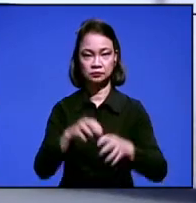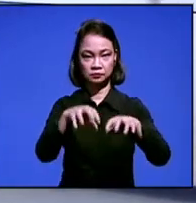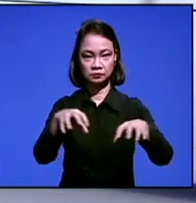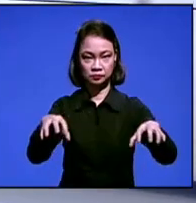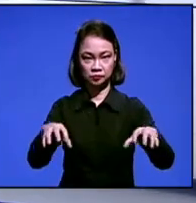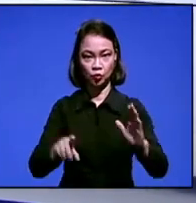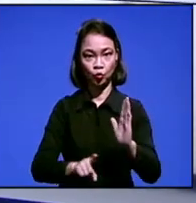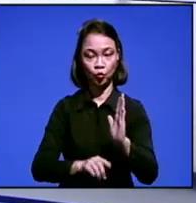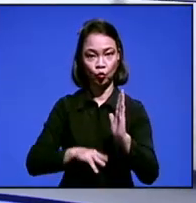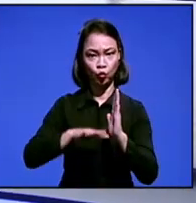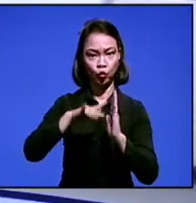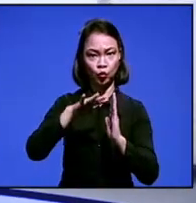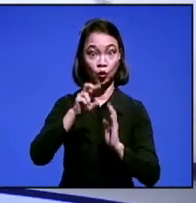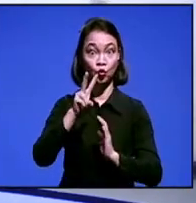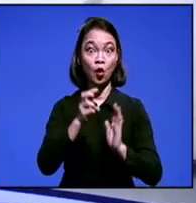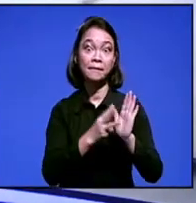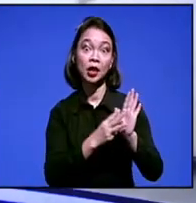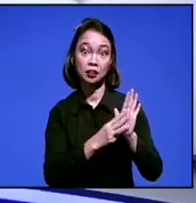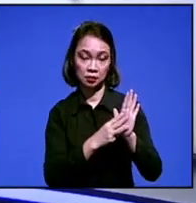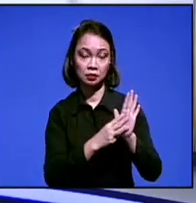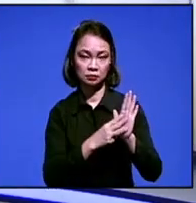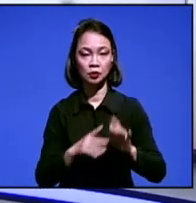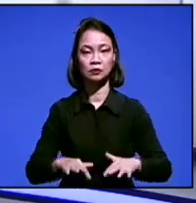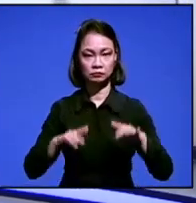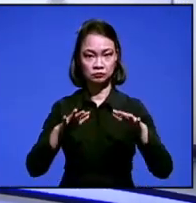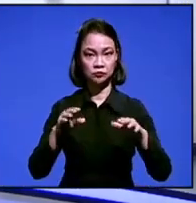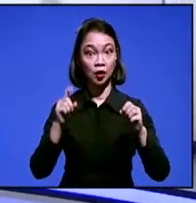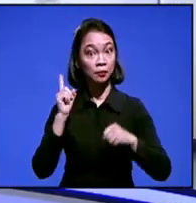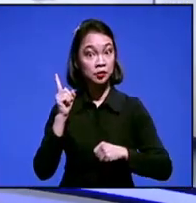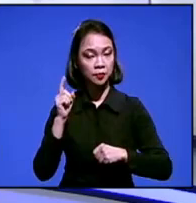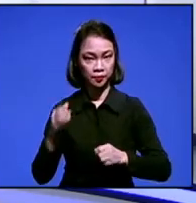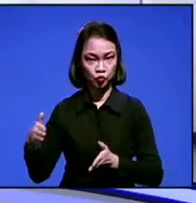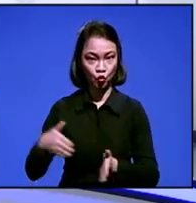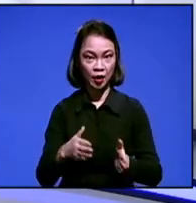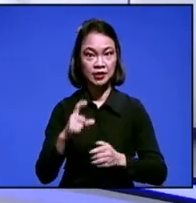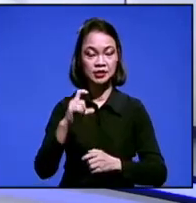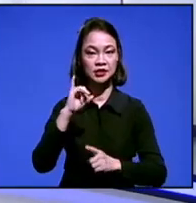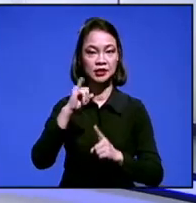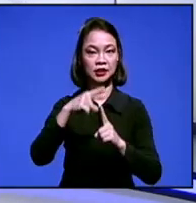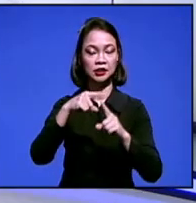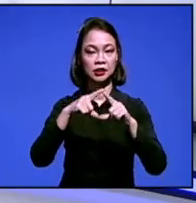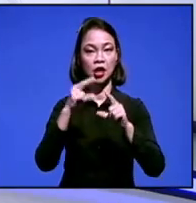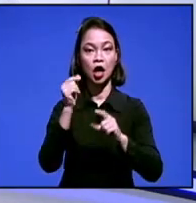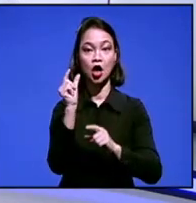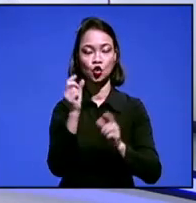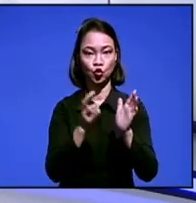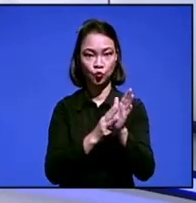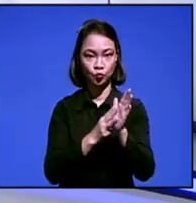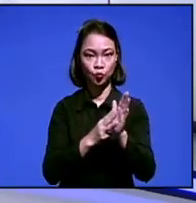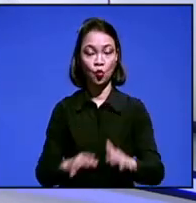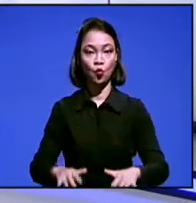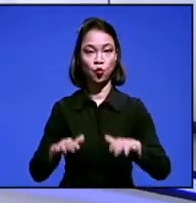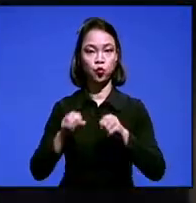Hai dan mencapai dua meter banjir terjadi akibat Sungai Citarum meluap setelah kawasan hulu diguyur hujan